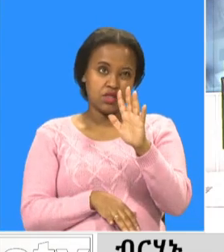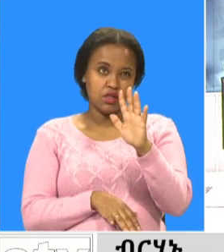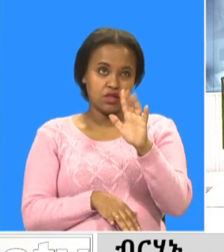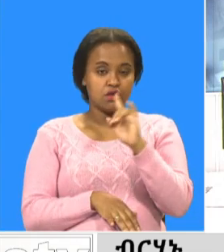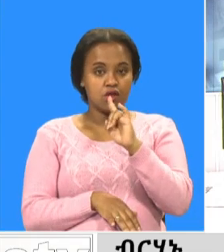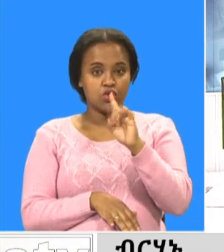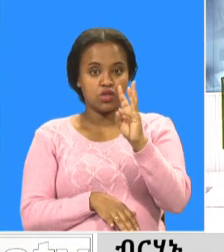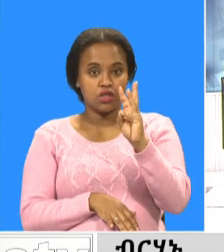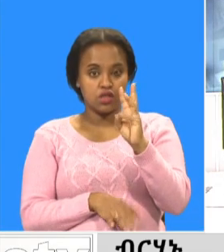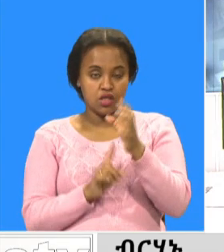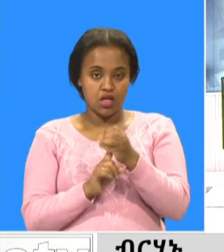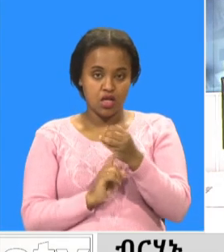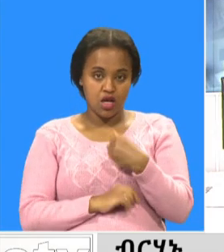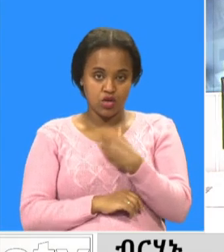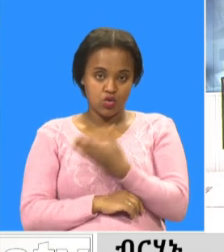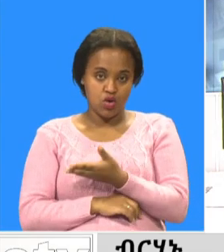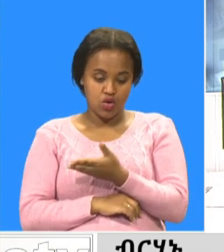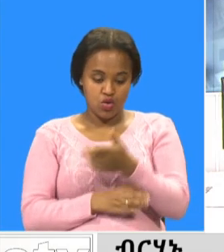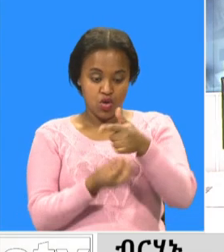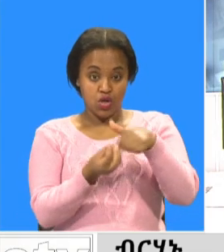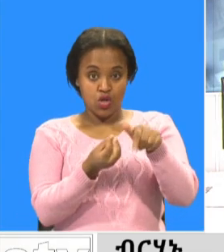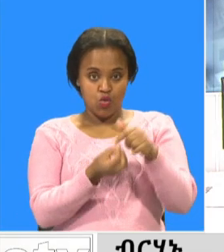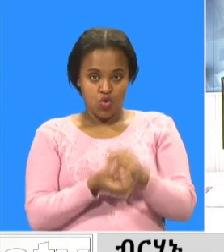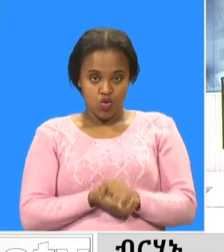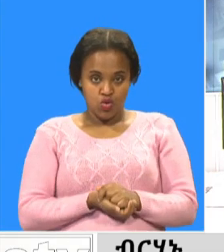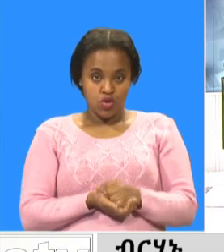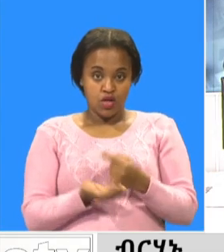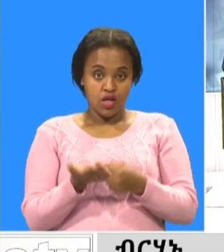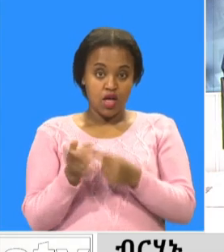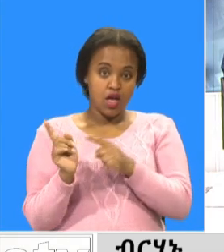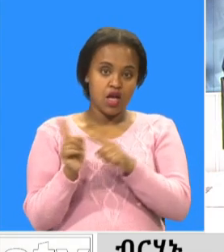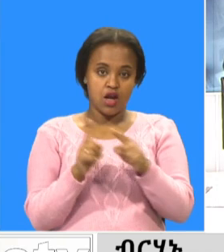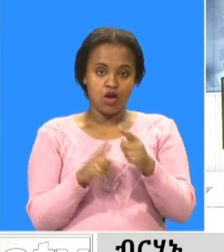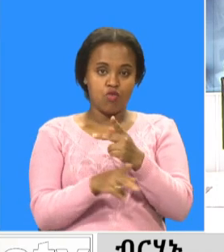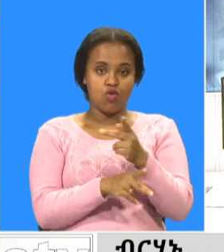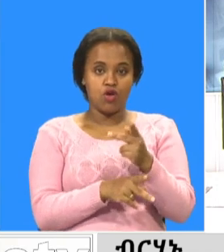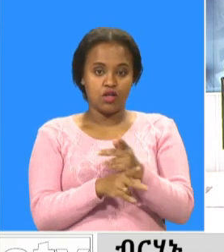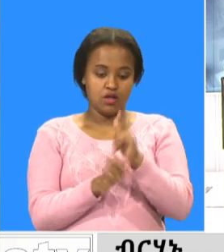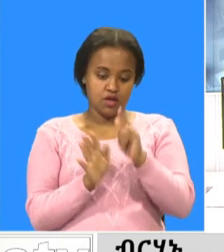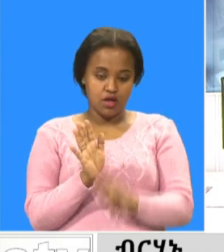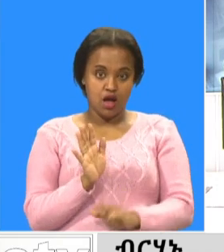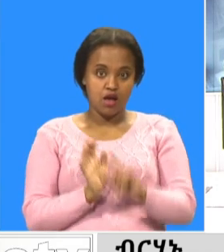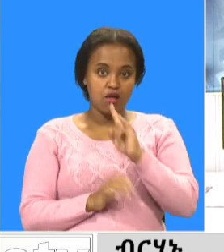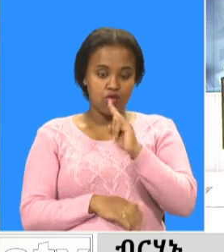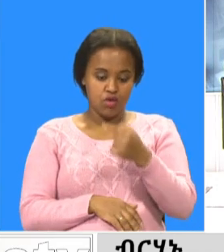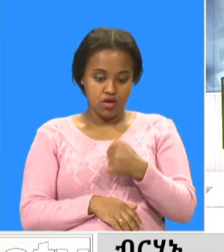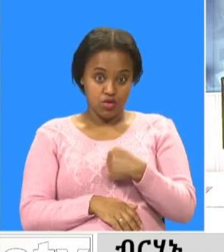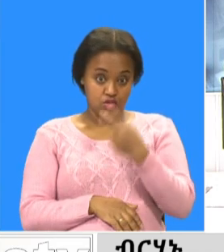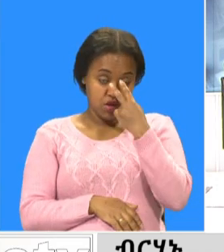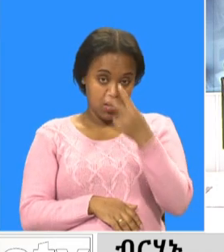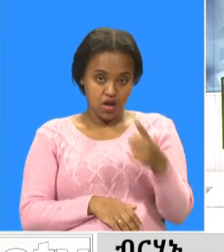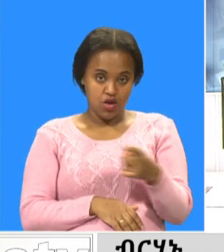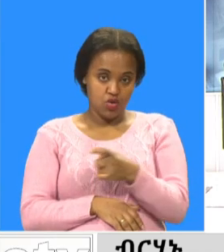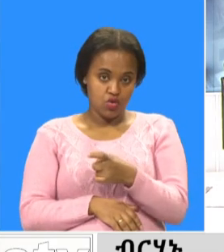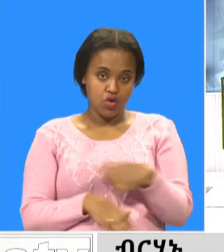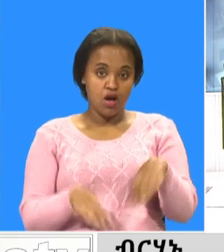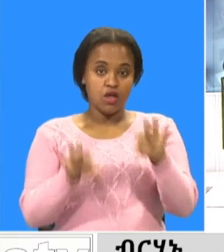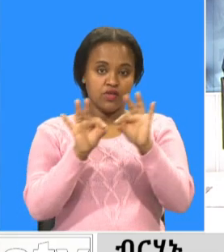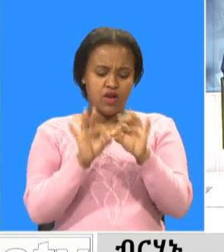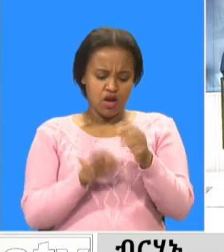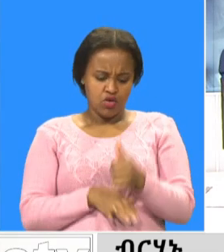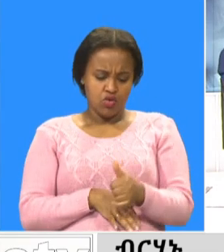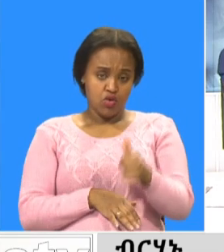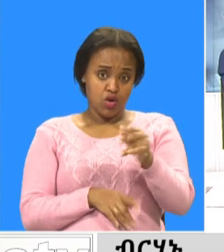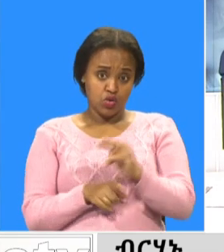5 ነው 6 የተያዙት አሉ ሰሞኑን ማለት ነው። ይሄ ደግሞ ከጥንቃቄ ጉድለት ነው። እኔ እንዳየሁት ከሆነ አስፈላጊውን ባለሙያው